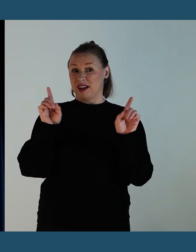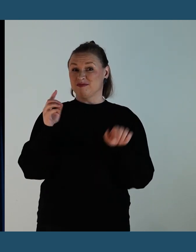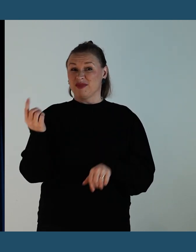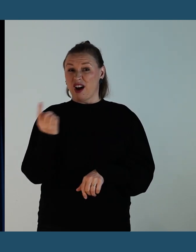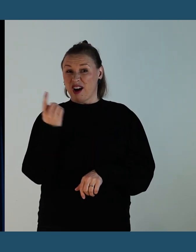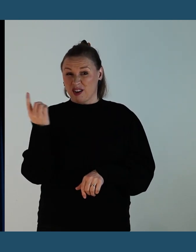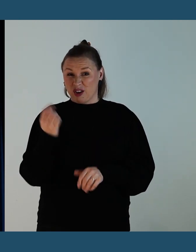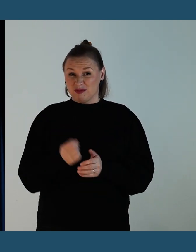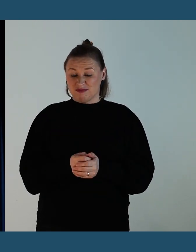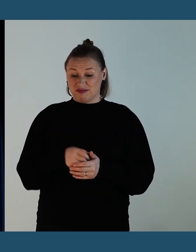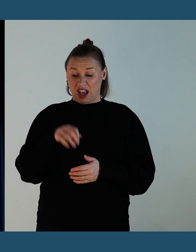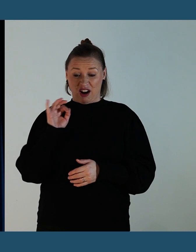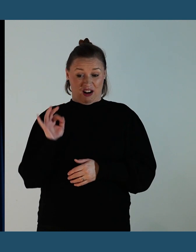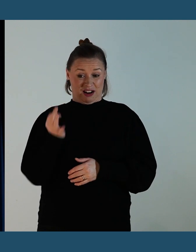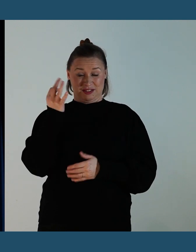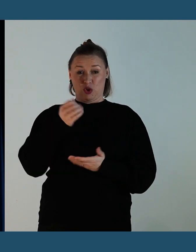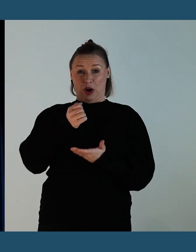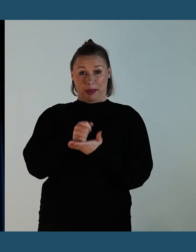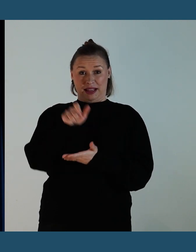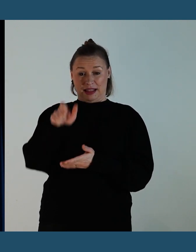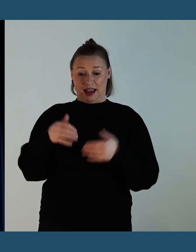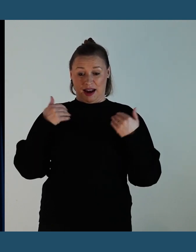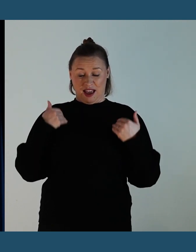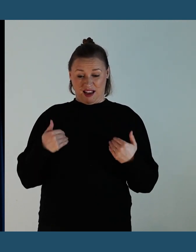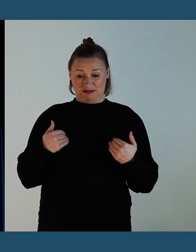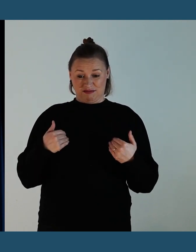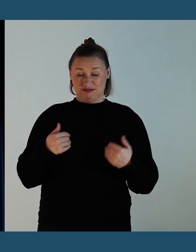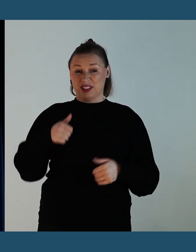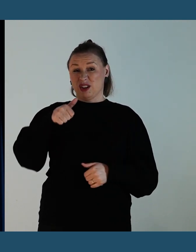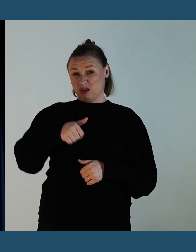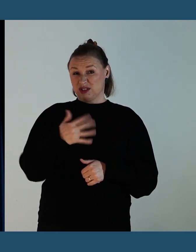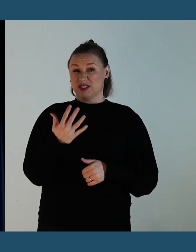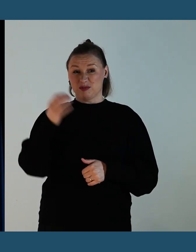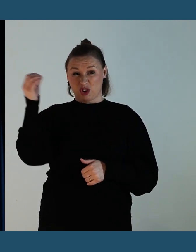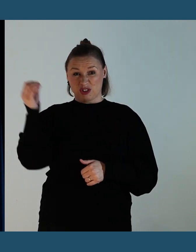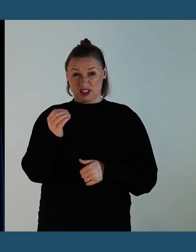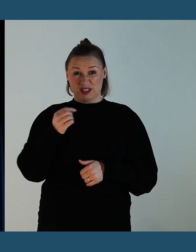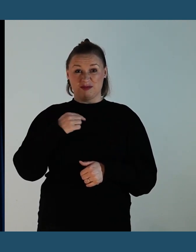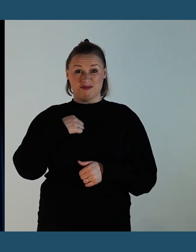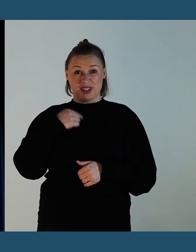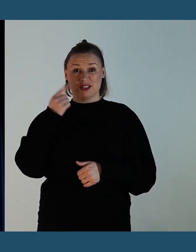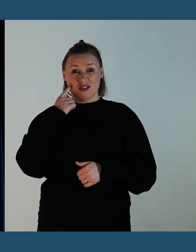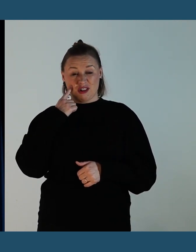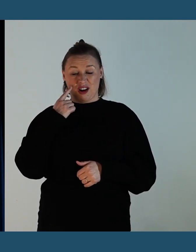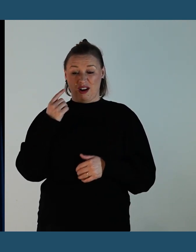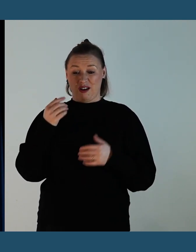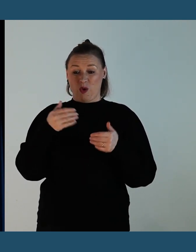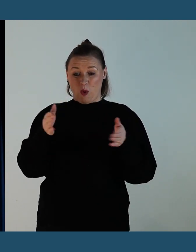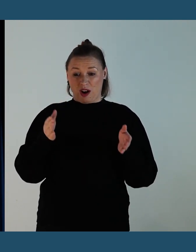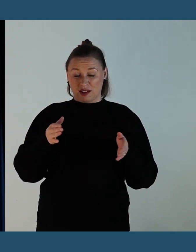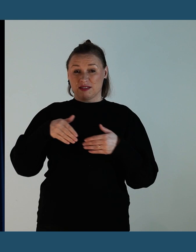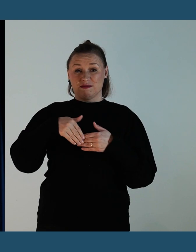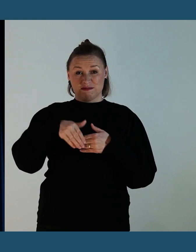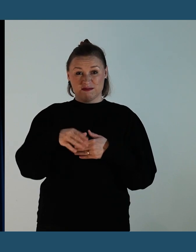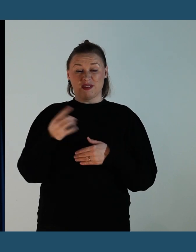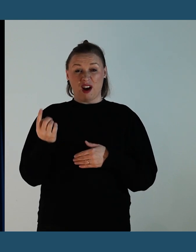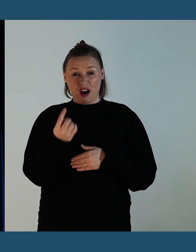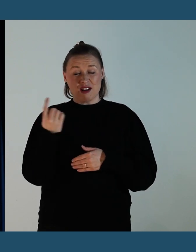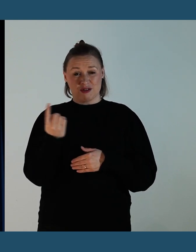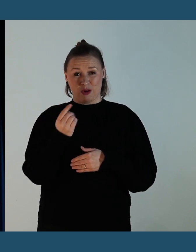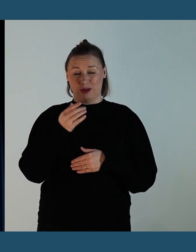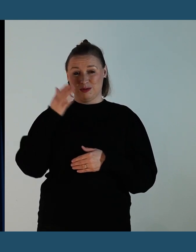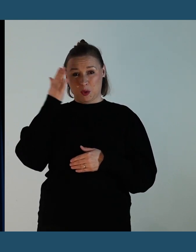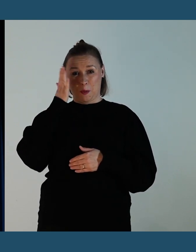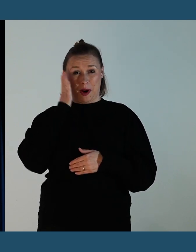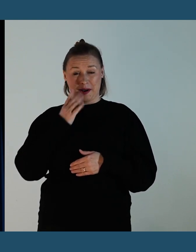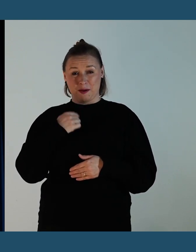vietin 8 vuotta päättäjänä, niin mä olin varmaan 95% jokaisessa huoneessa edelleen ainoa. Ja sen kokemuksen